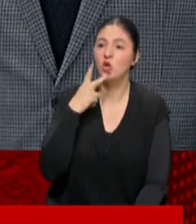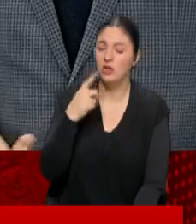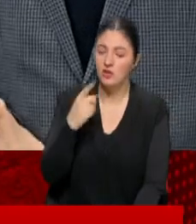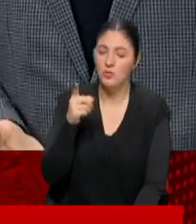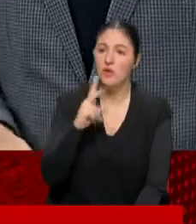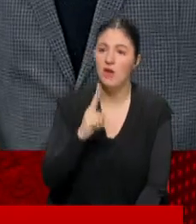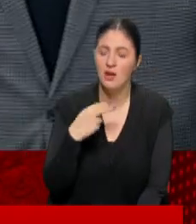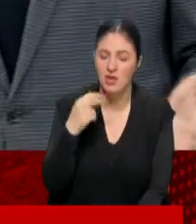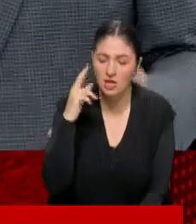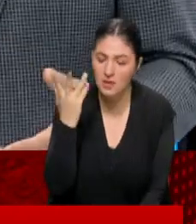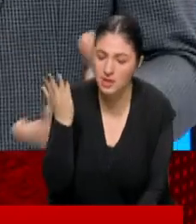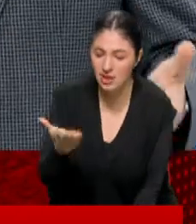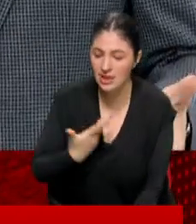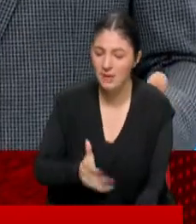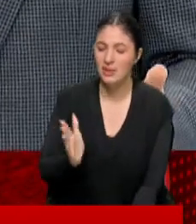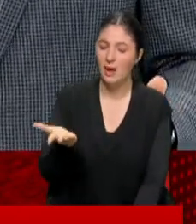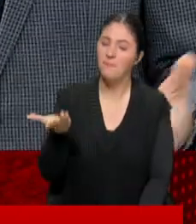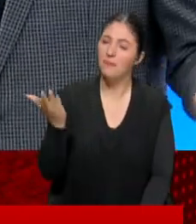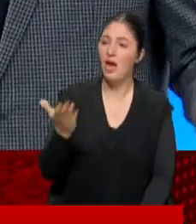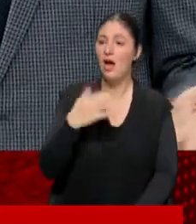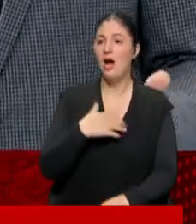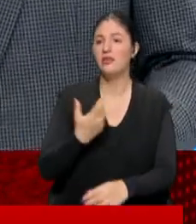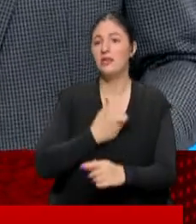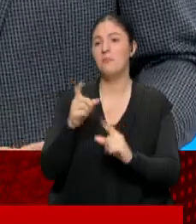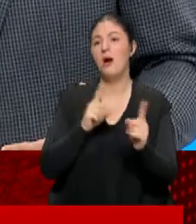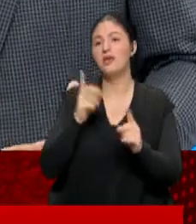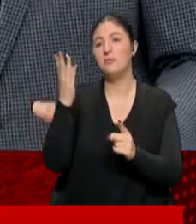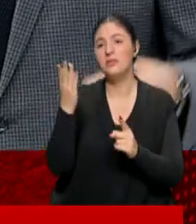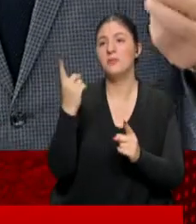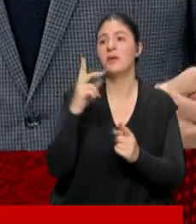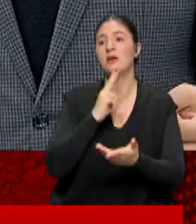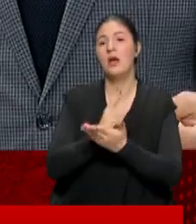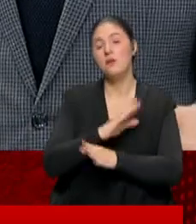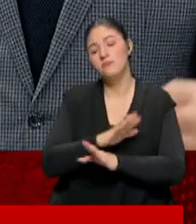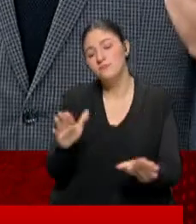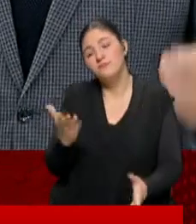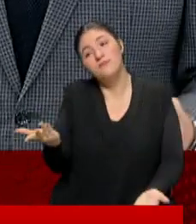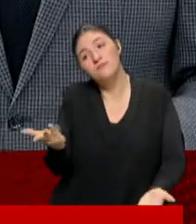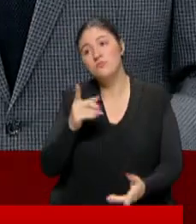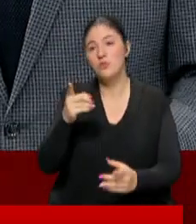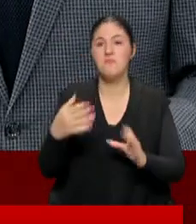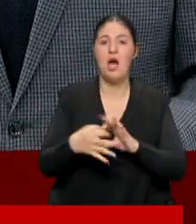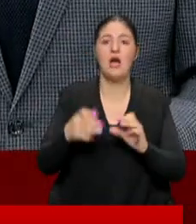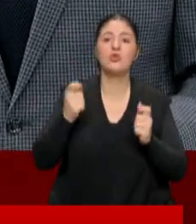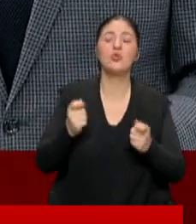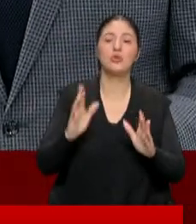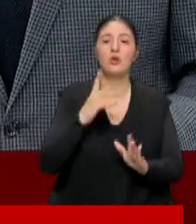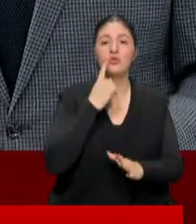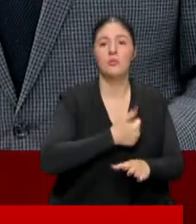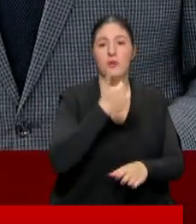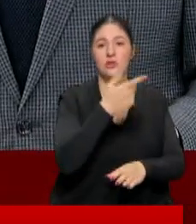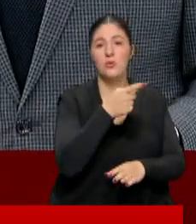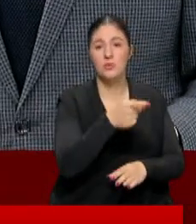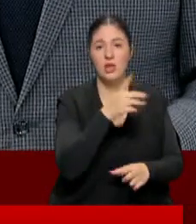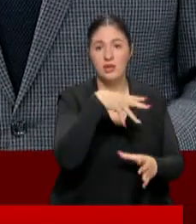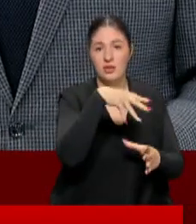ki ya bu kararı tanımasak da sevmesek de Anayasa Mahkemesi bir karar vermiştir ve bu bağlayıcıdır cumhurbaşkanının da